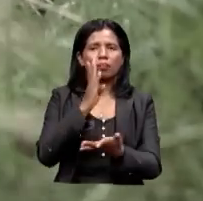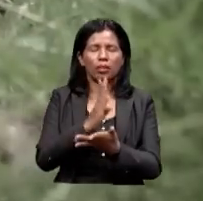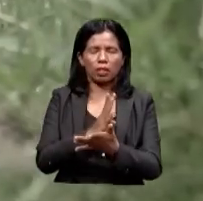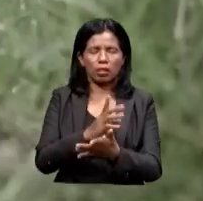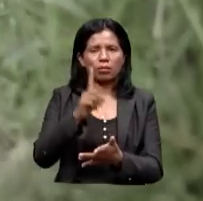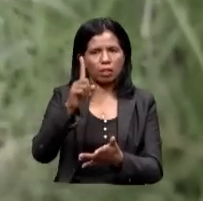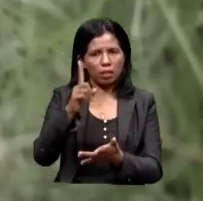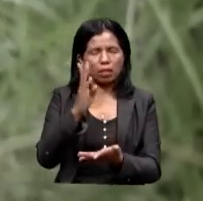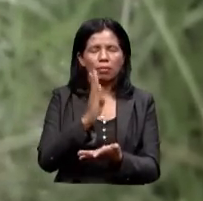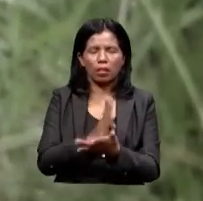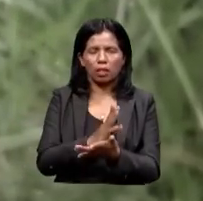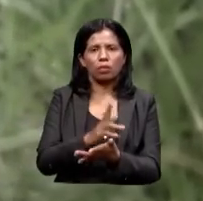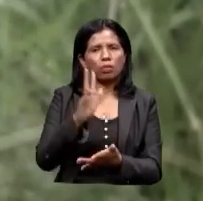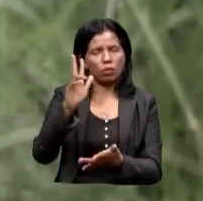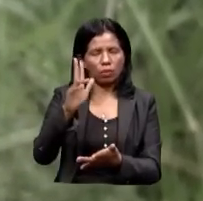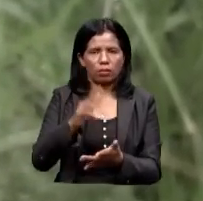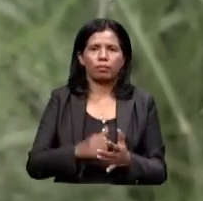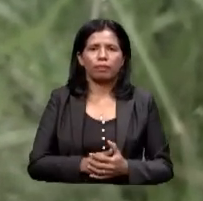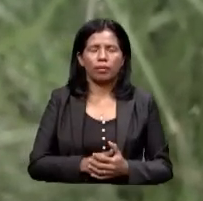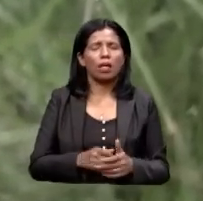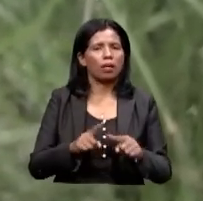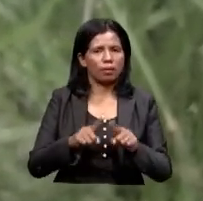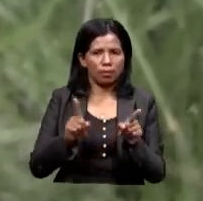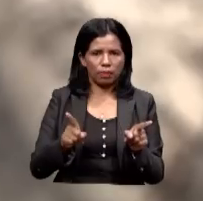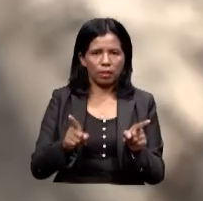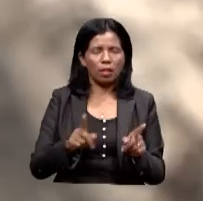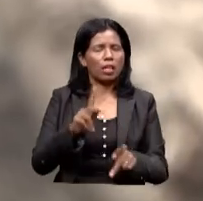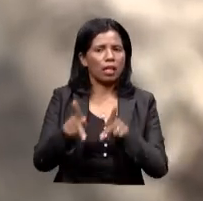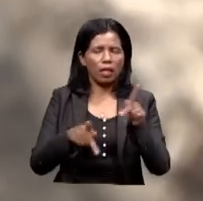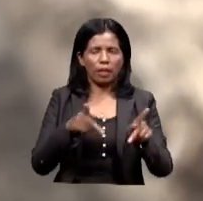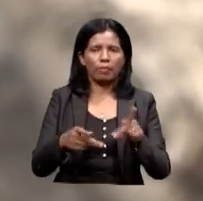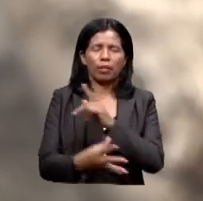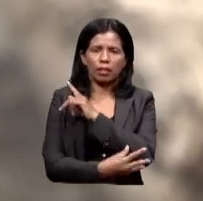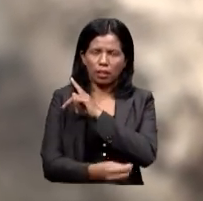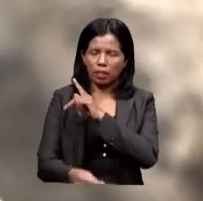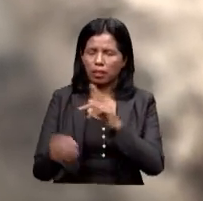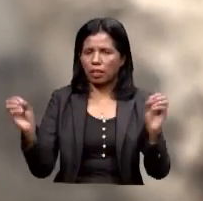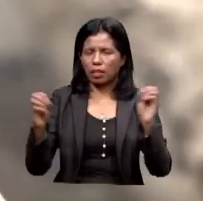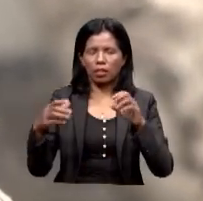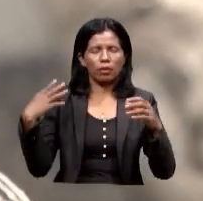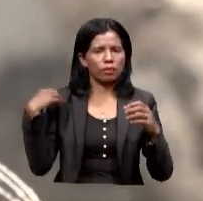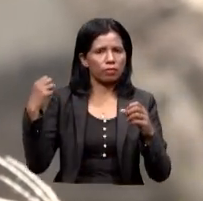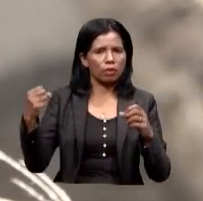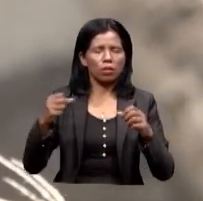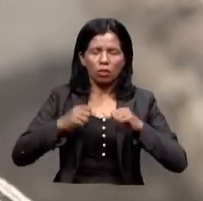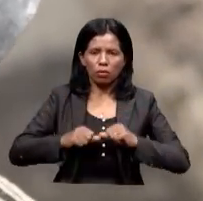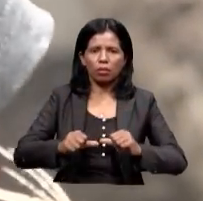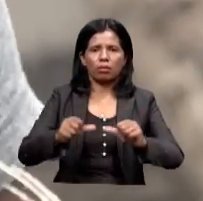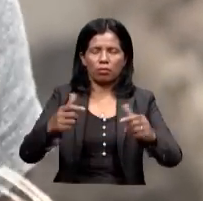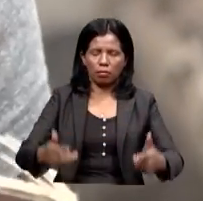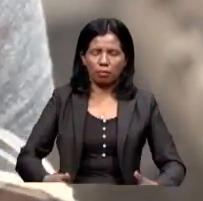to bilhão tolu resing mai be povo kik nebe la iha poder kontinua moris